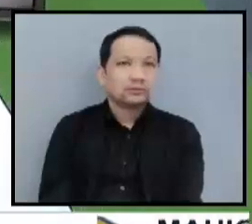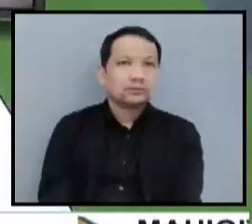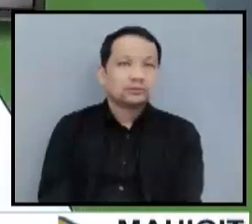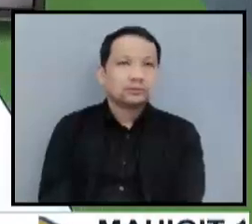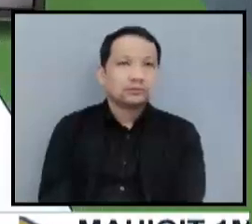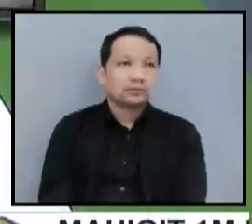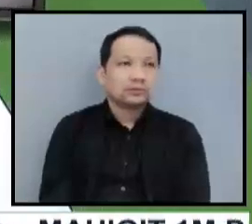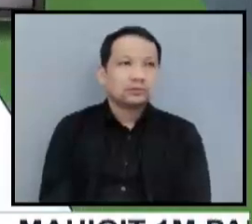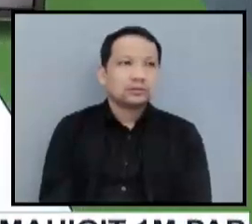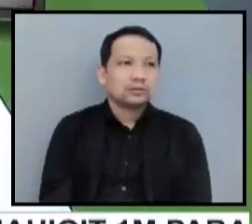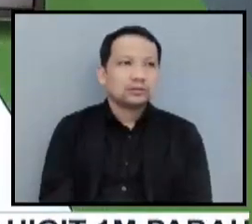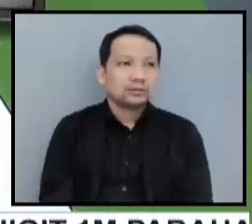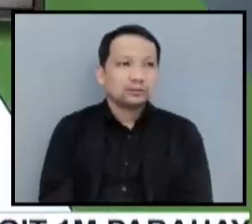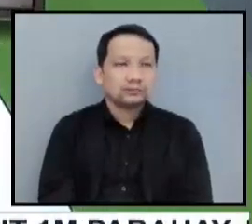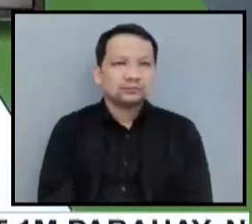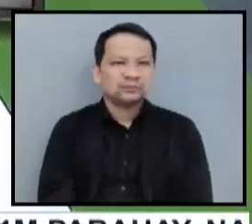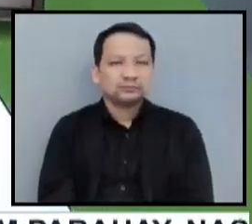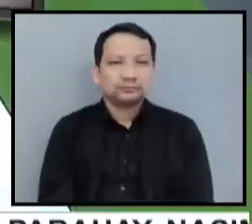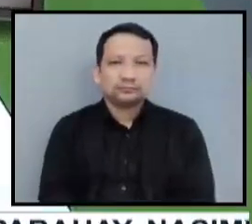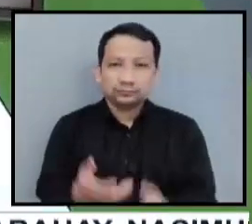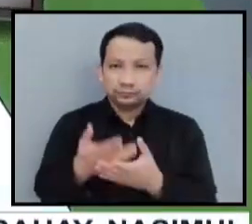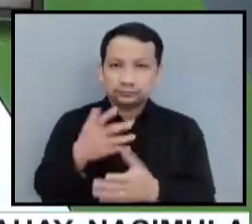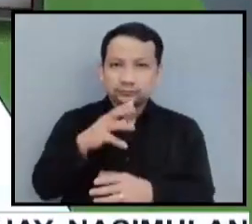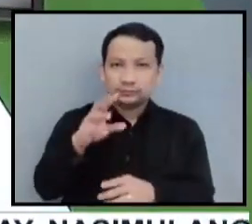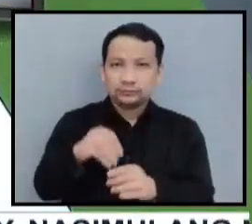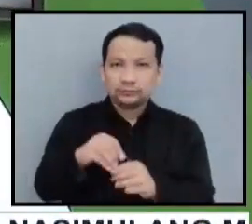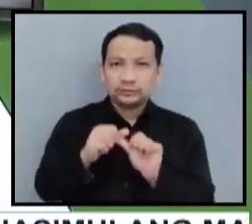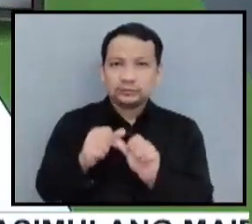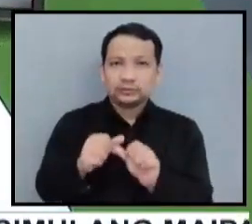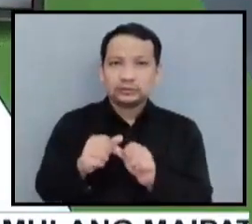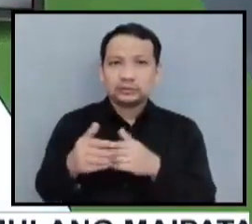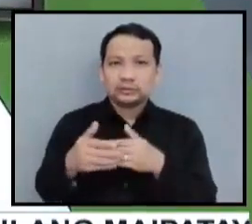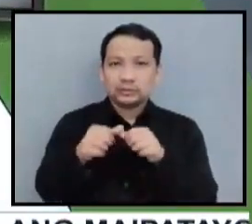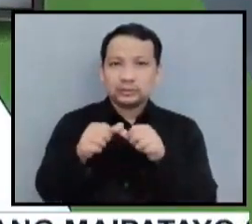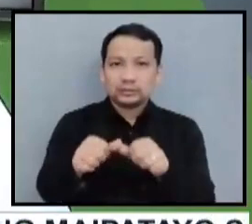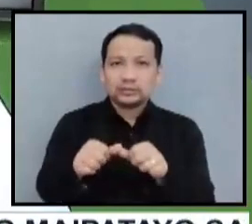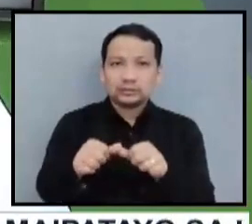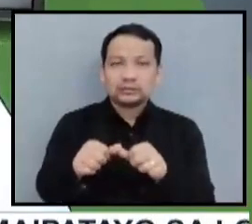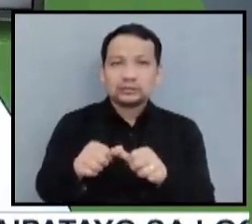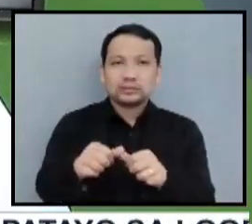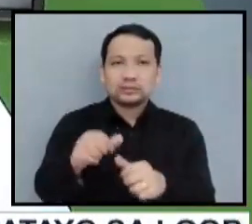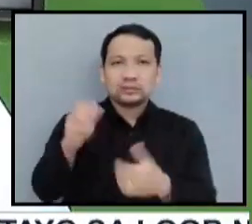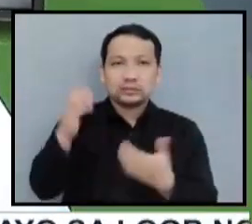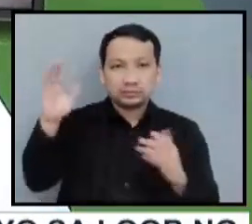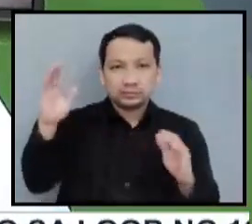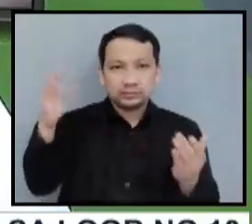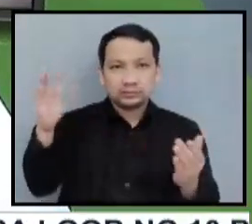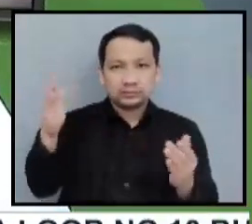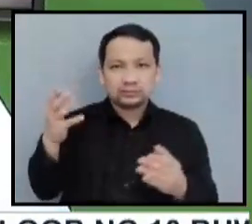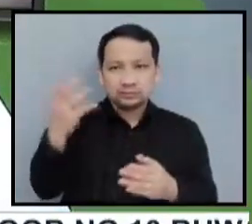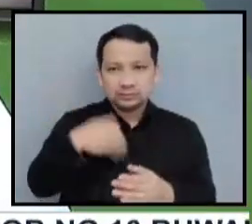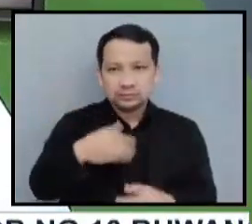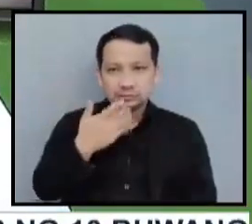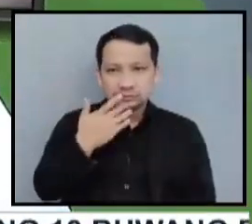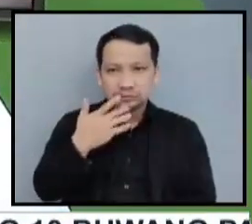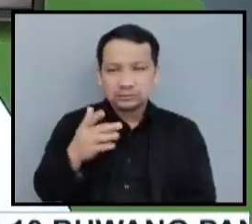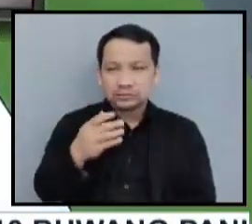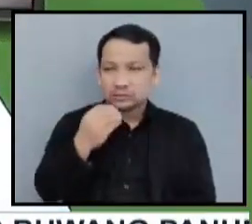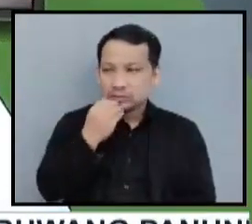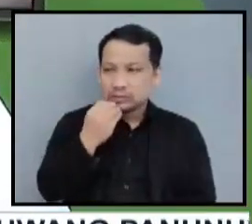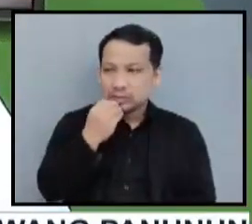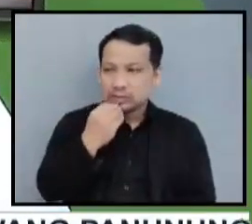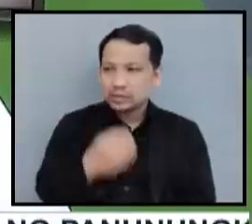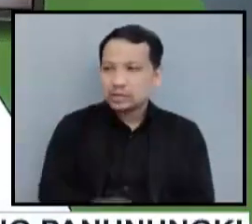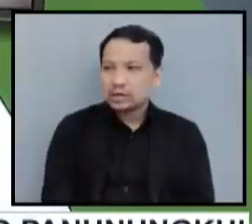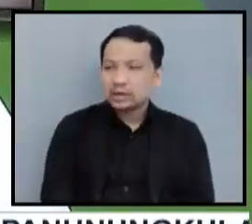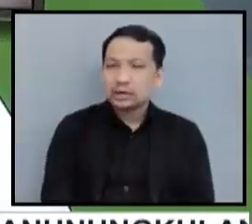Samantala, bukod sa mayamang kultura at tradisyon, abay hindi rin magpapauli ang Cordillera pagdating sa masasarap na pagkain at delicacies.